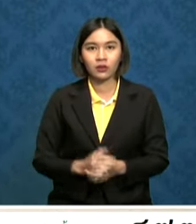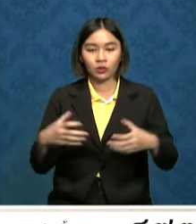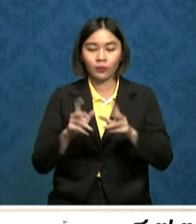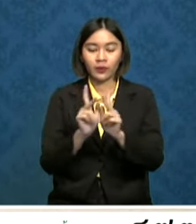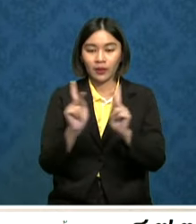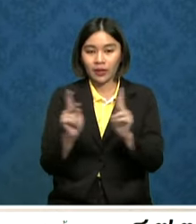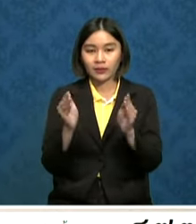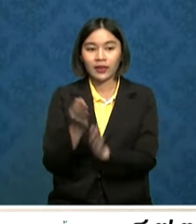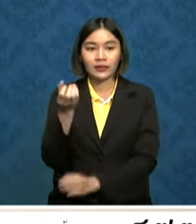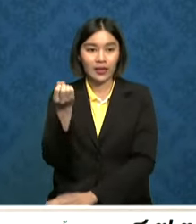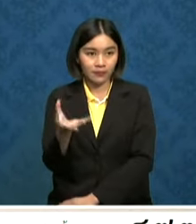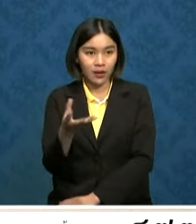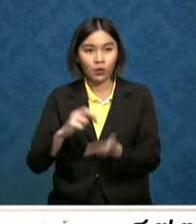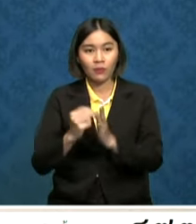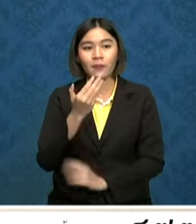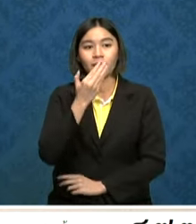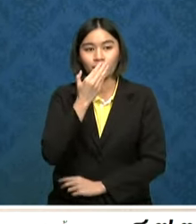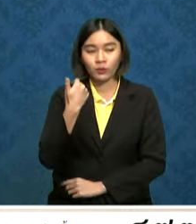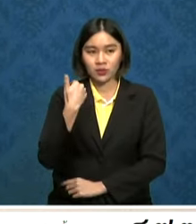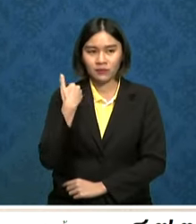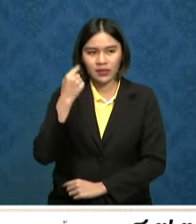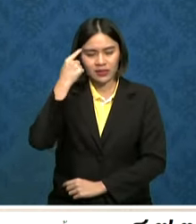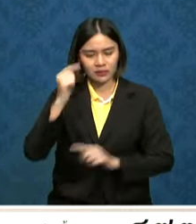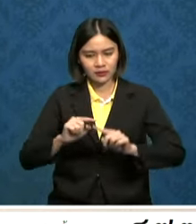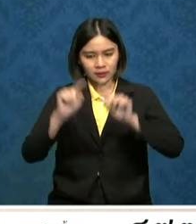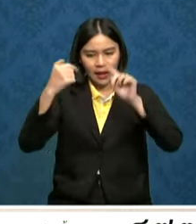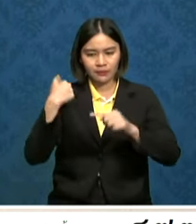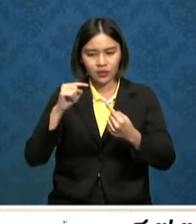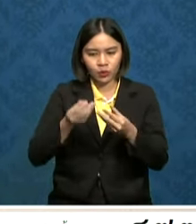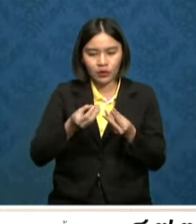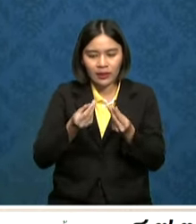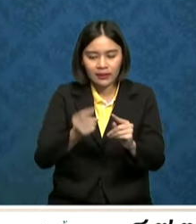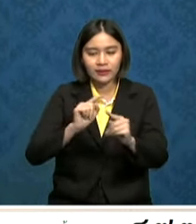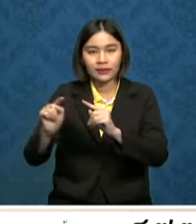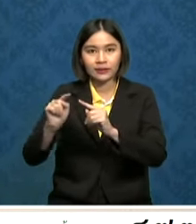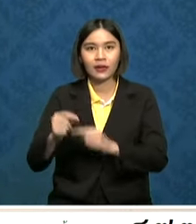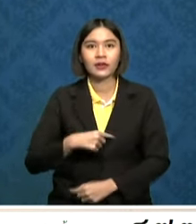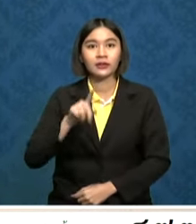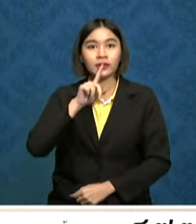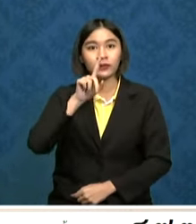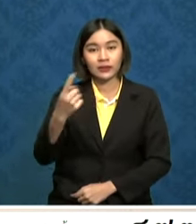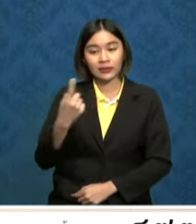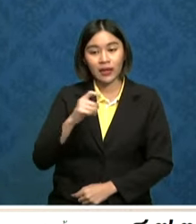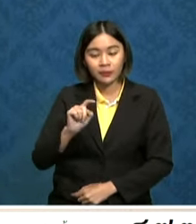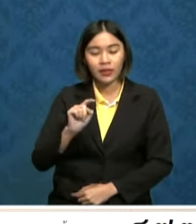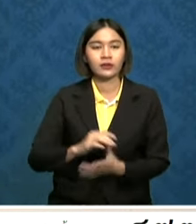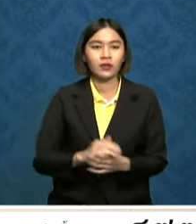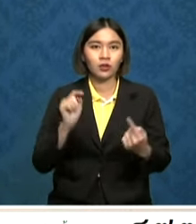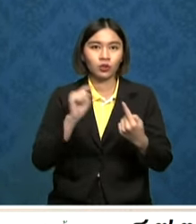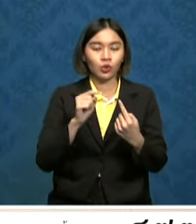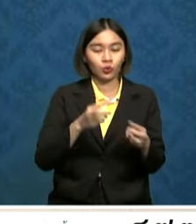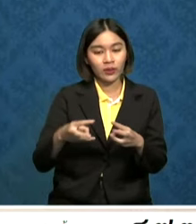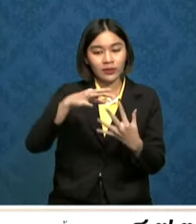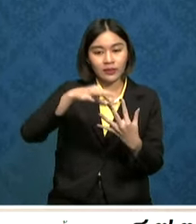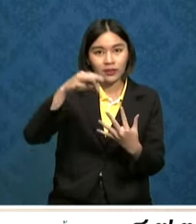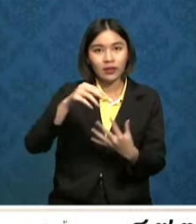กับร่างที่ผมสงวนความเห็นไว้อาจจะยังมีความเห็นที่แตกต่างกันในเชิงรายละเอียดนั่นก็คือคำถามที่ว่าตัวคำถามและตัวเลือกคำตอ